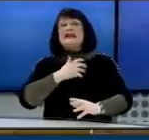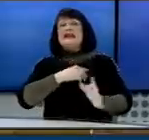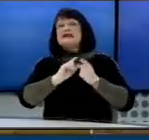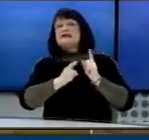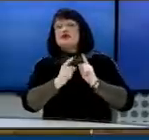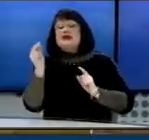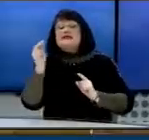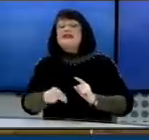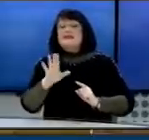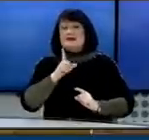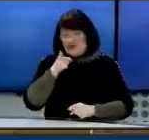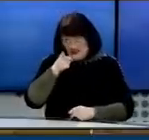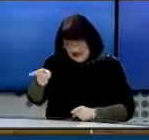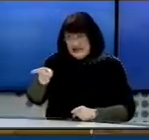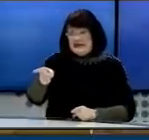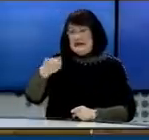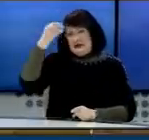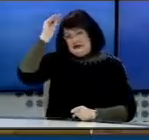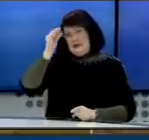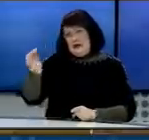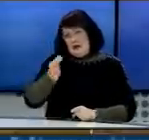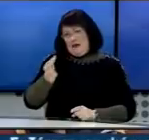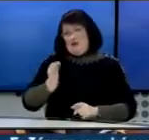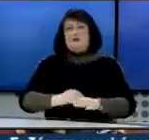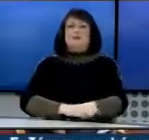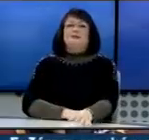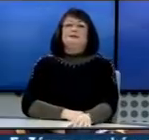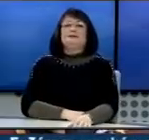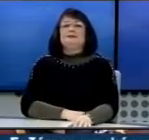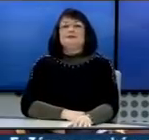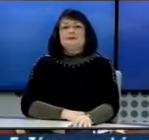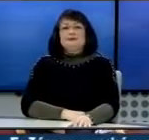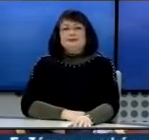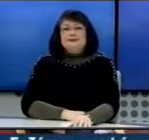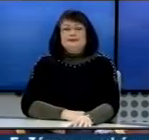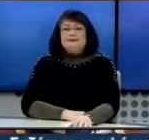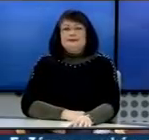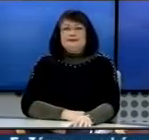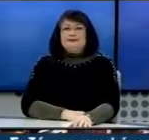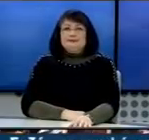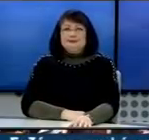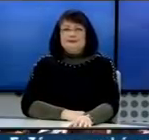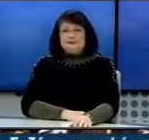συμφωνίες για τη χώρα. Σε εσάς αναφέρομαι.